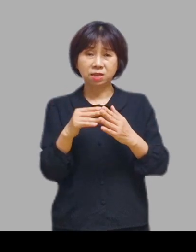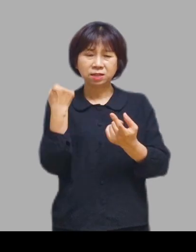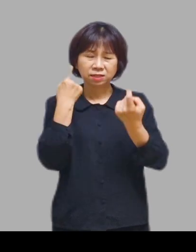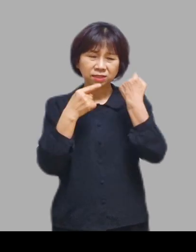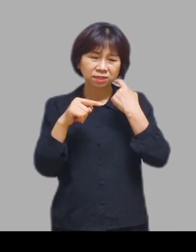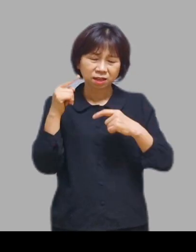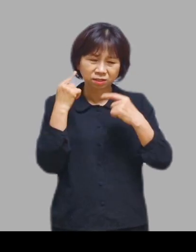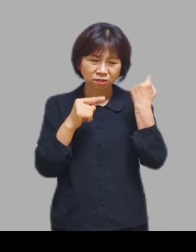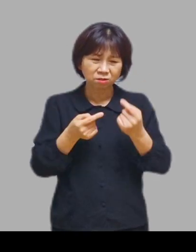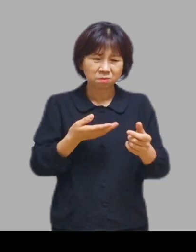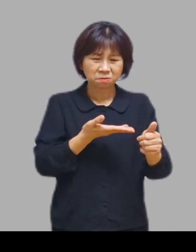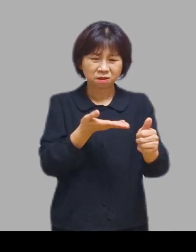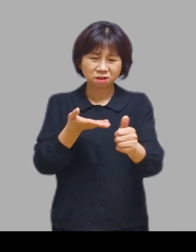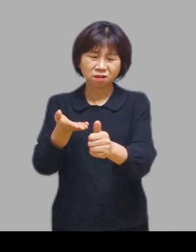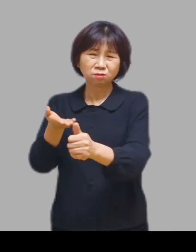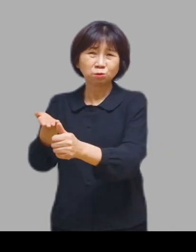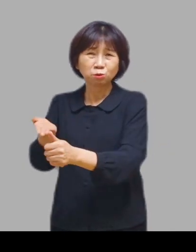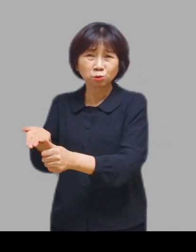곳입니까?